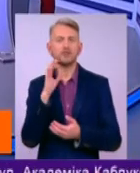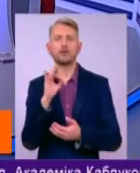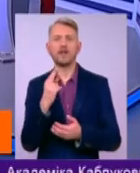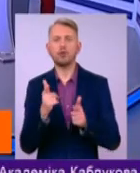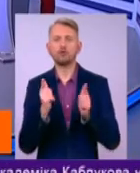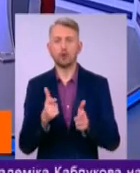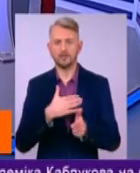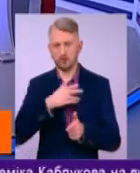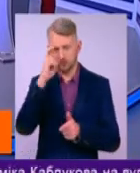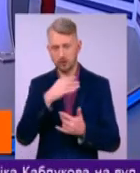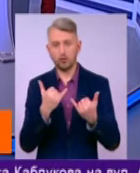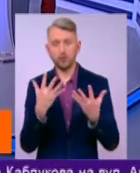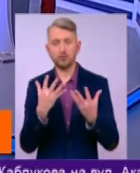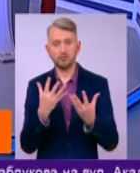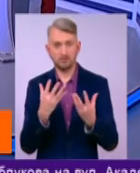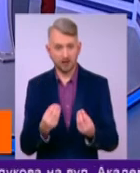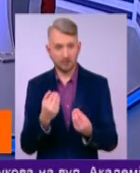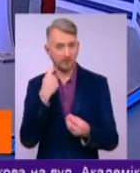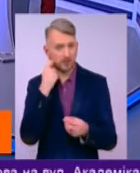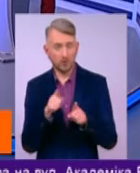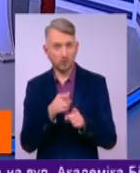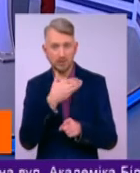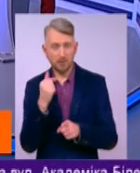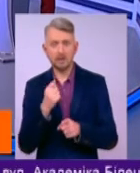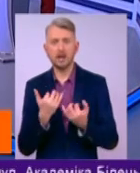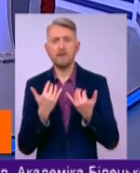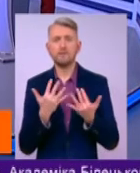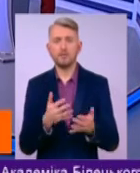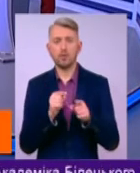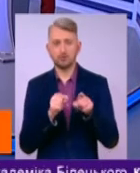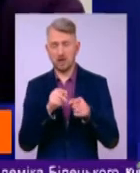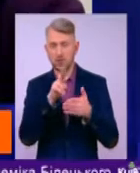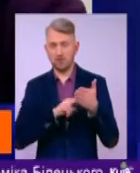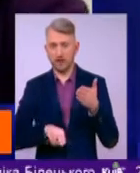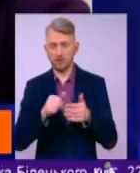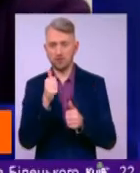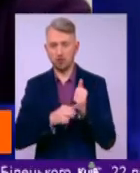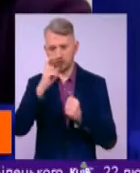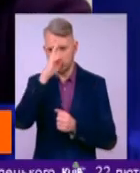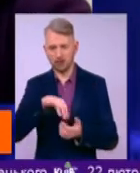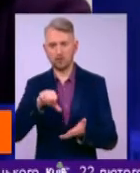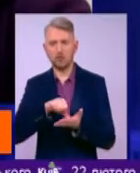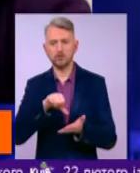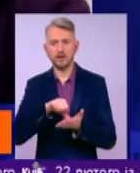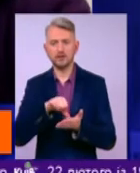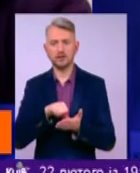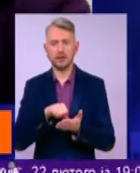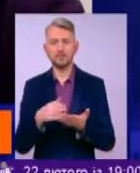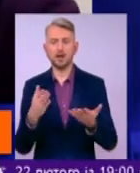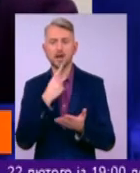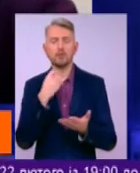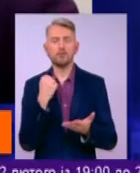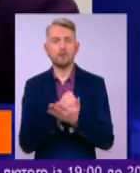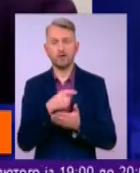що на сьогодні цей вік не встановлено. За вимогами Ланцеротської конвенції, кожна країна-учасниця, яка ратифікувала